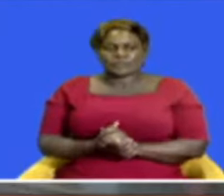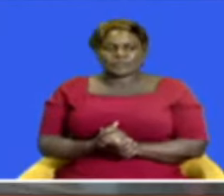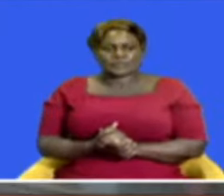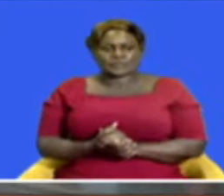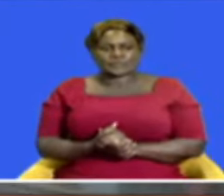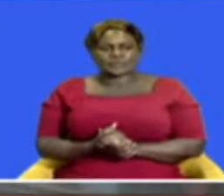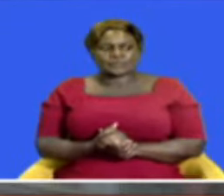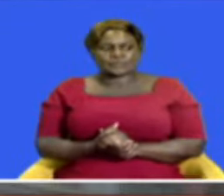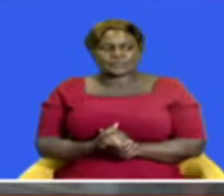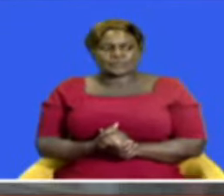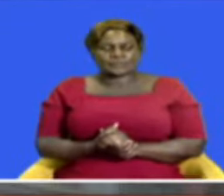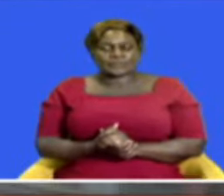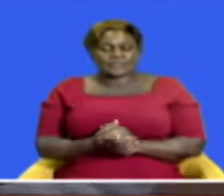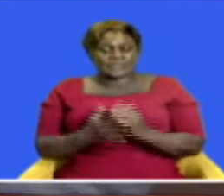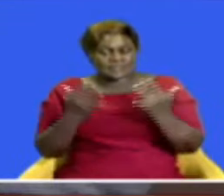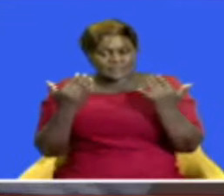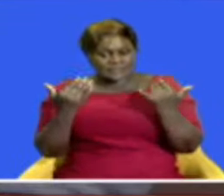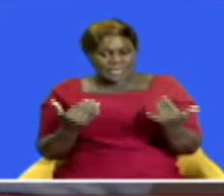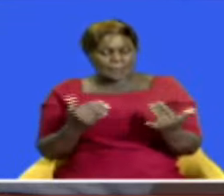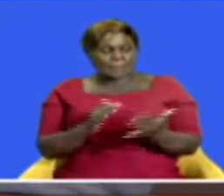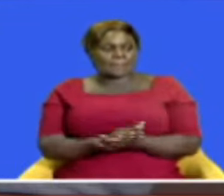20%? Kwa hiyo